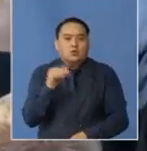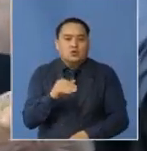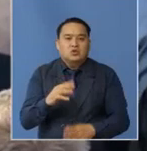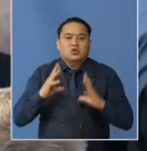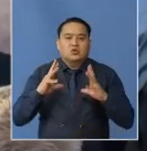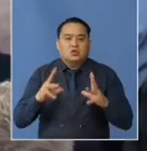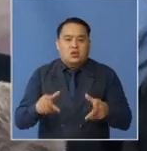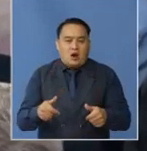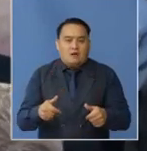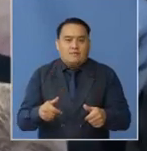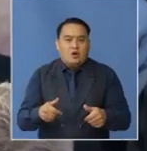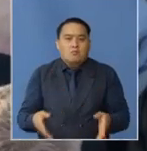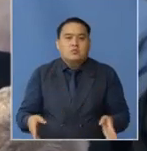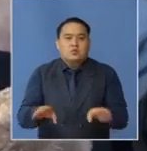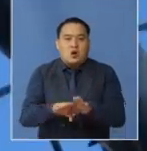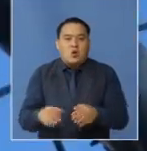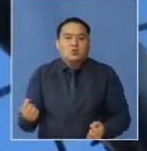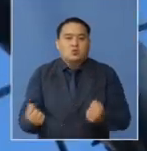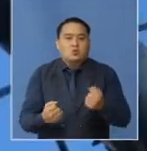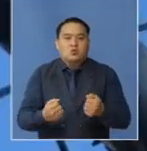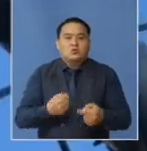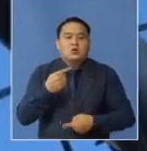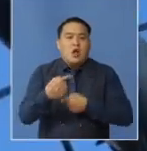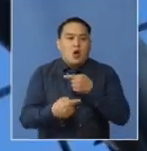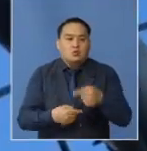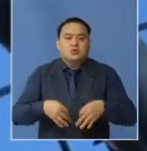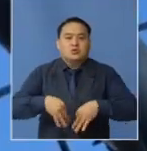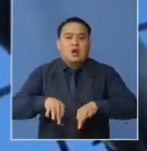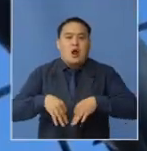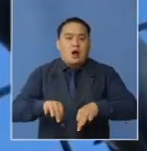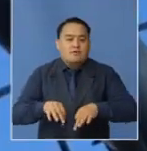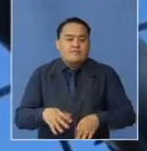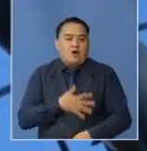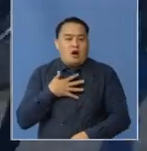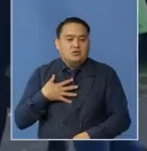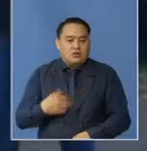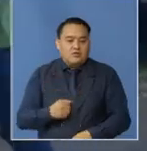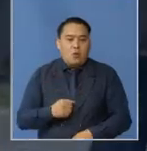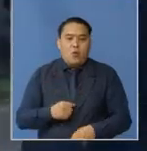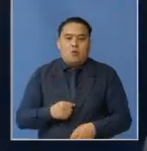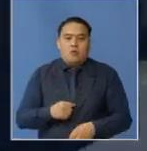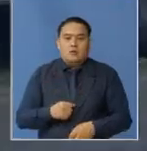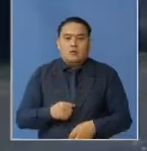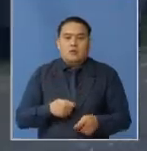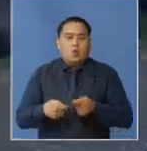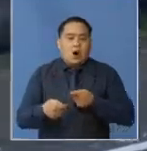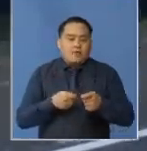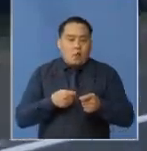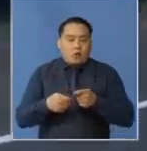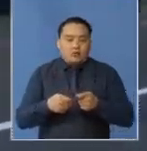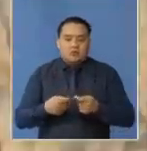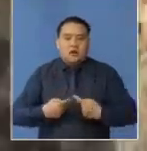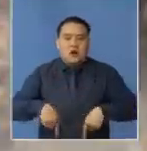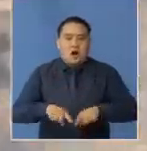тракторов. Тяжелая техника блокирует движение другого транспорта. Такое действие вызвало незамедлительную реакцию правительства.